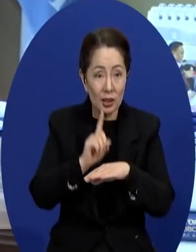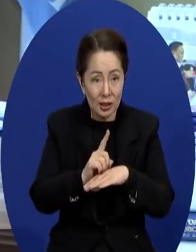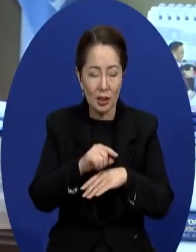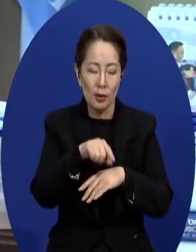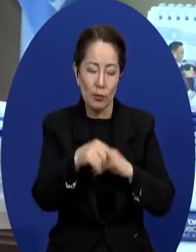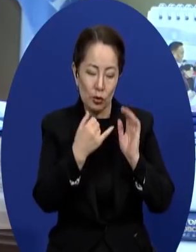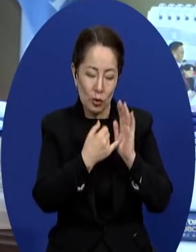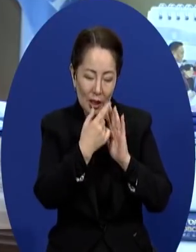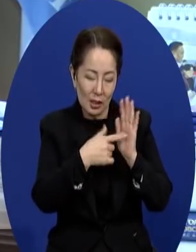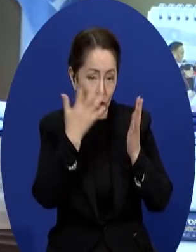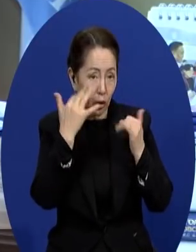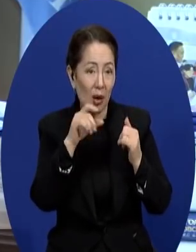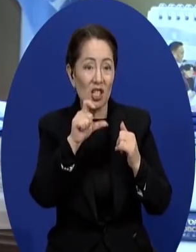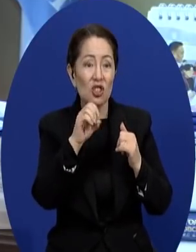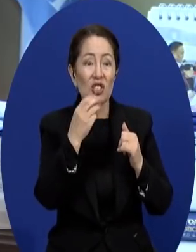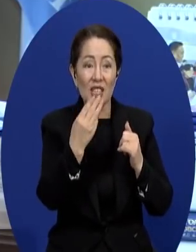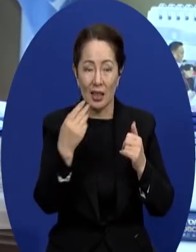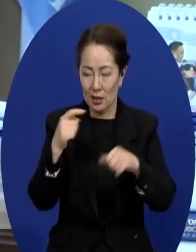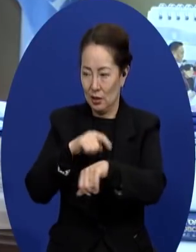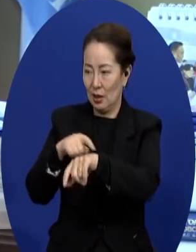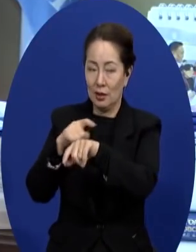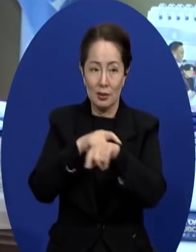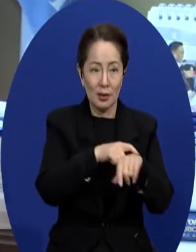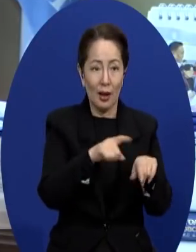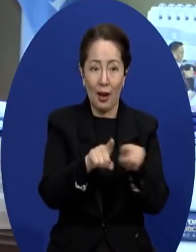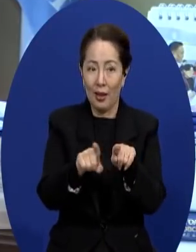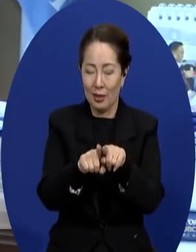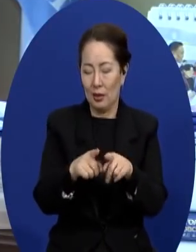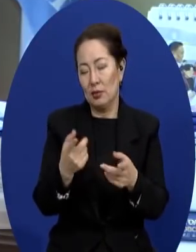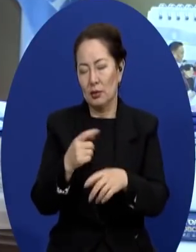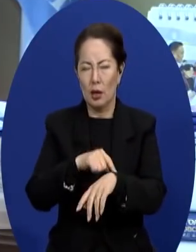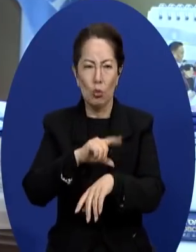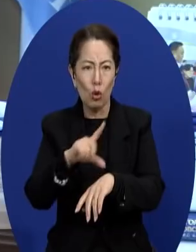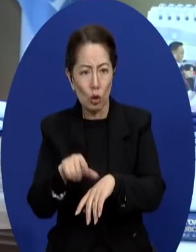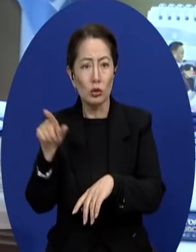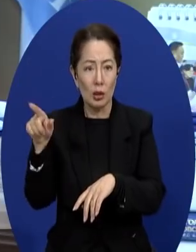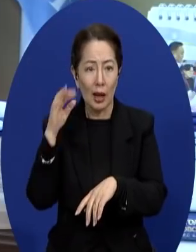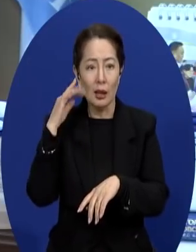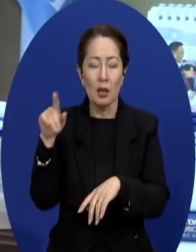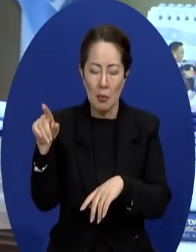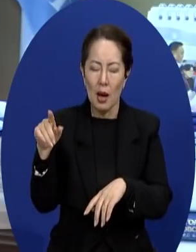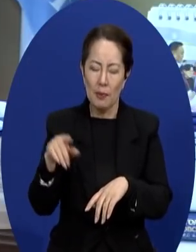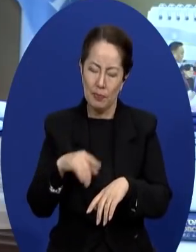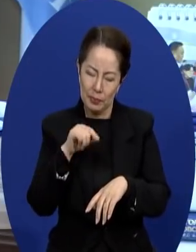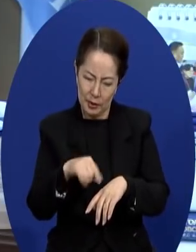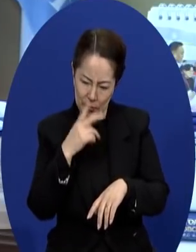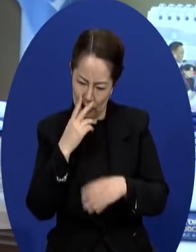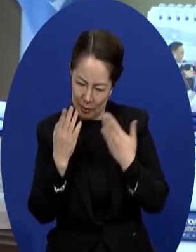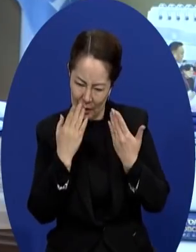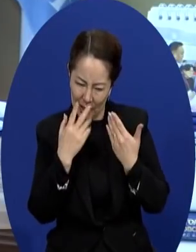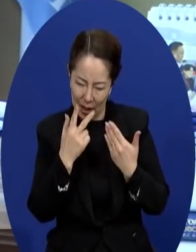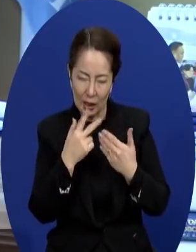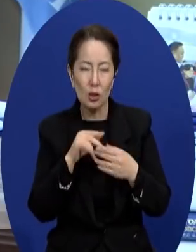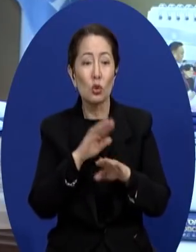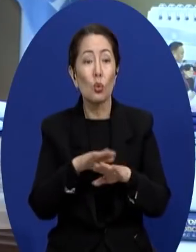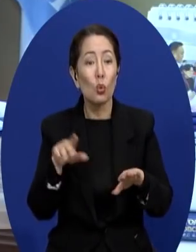6 сар зохион байгуулалтын эсэлтийн хөшөлтэй хугацаатай бас давцах. Тэрнээс хоцрох тохиолдлууд бас нэлээд олон гардаг байсан. Тийм учраас таны улмаас одоо тэр